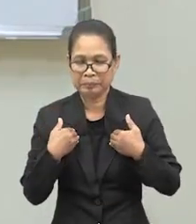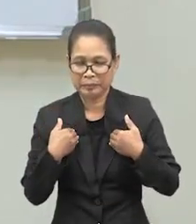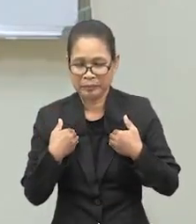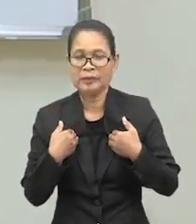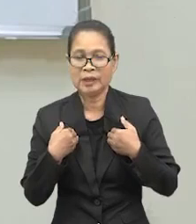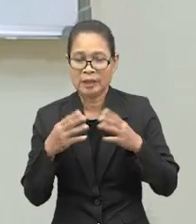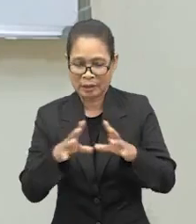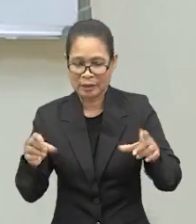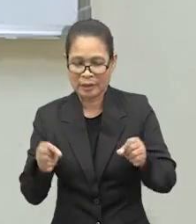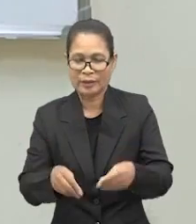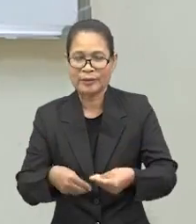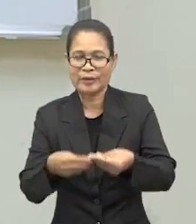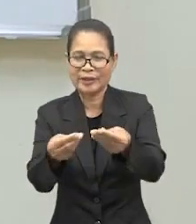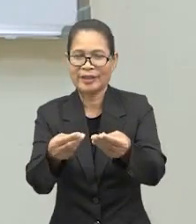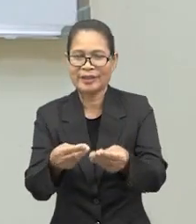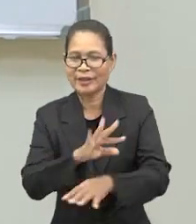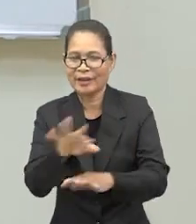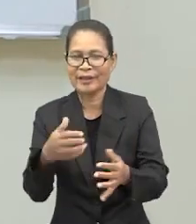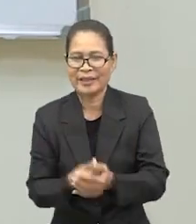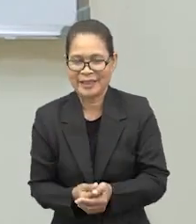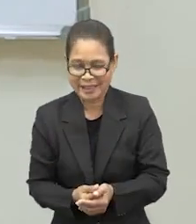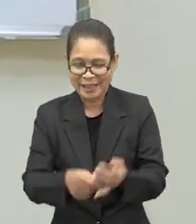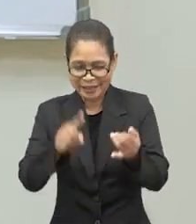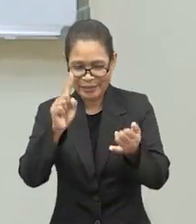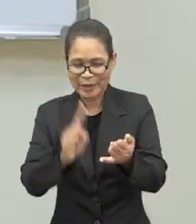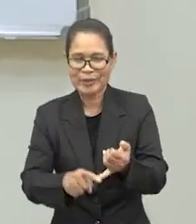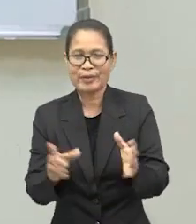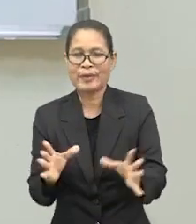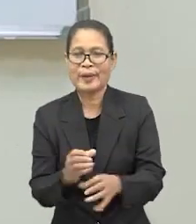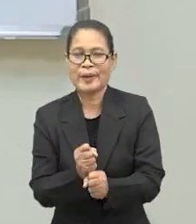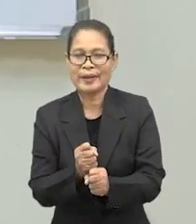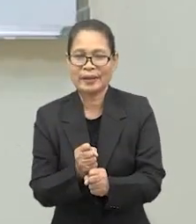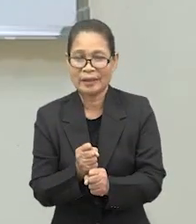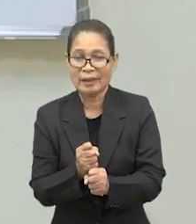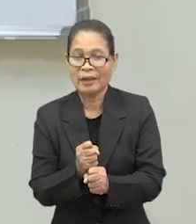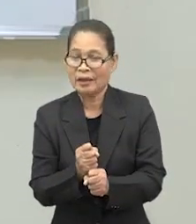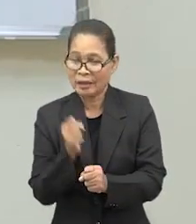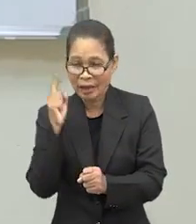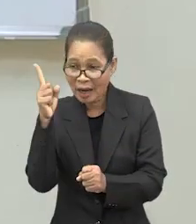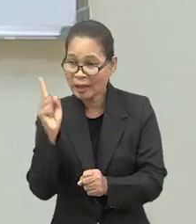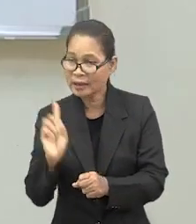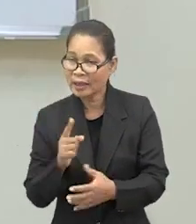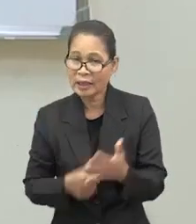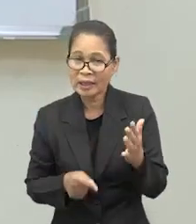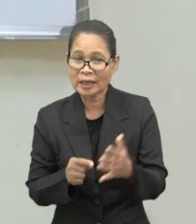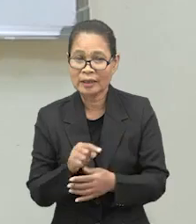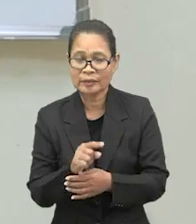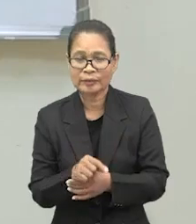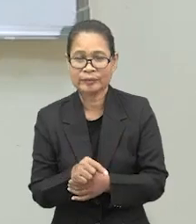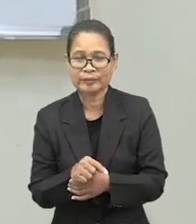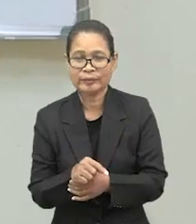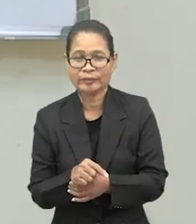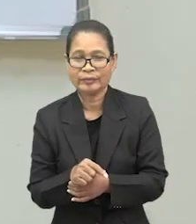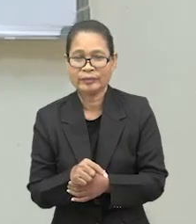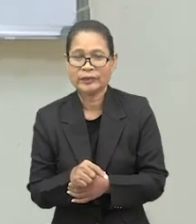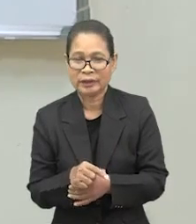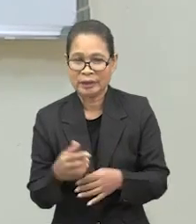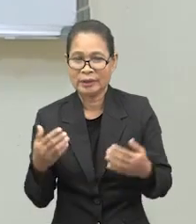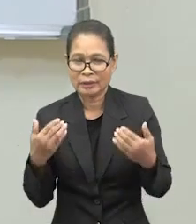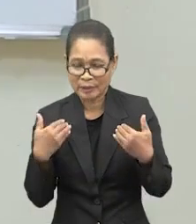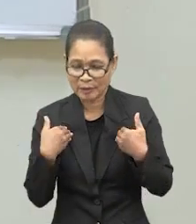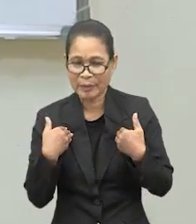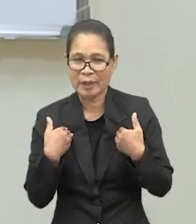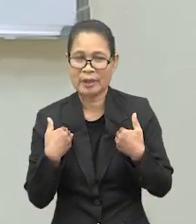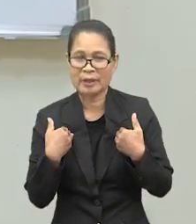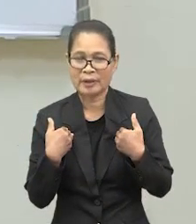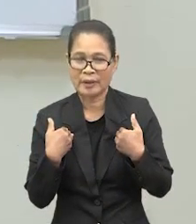cú miền cả đồ chun côn tầng ở khnề, sao mẹ trong bản trọng miền côn đăng hai thà chị ấy,